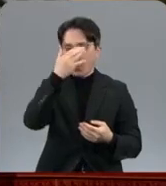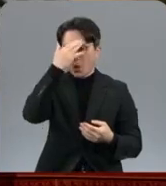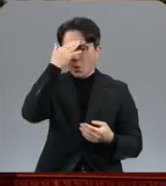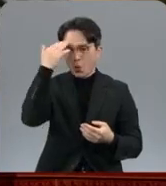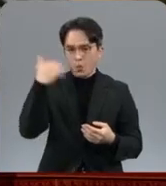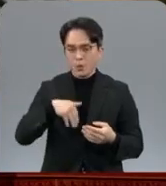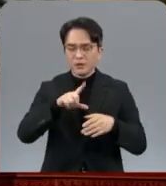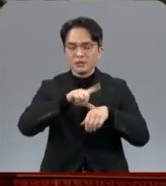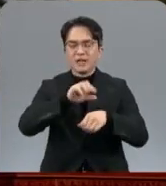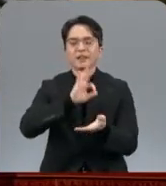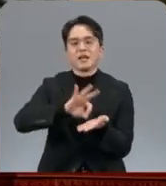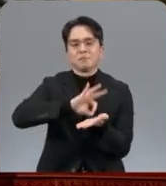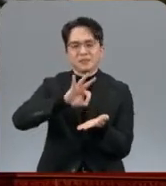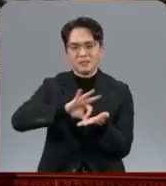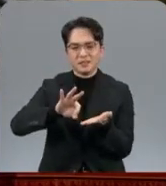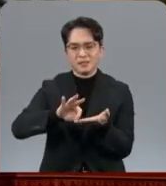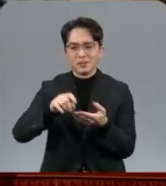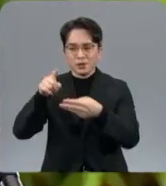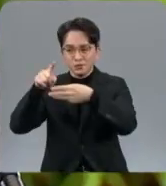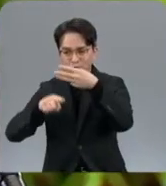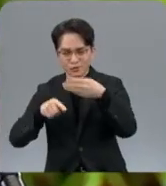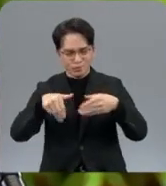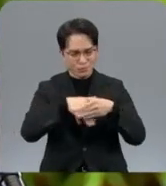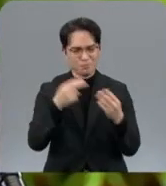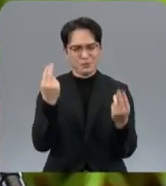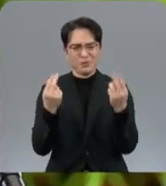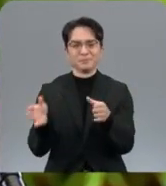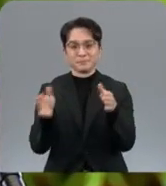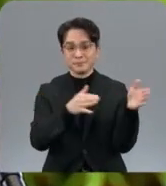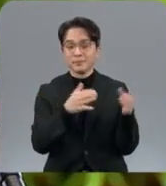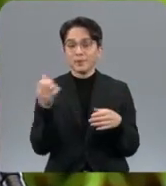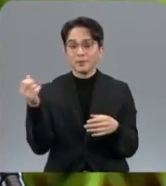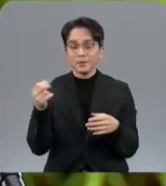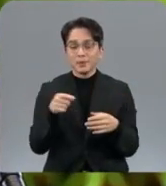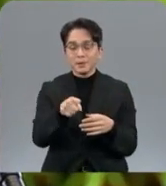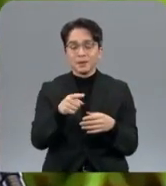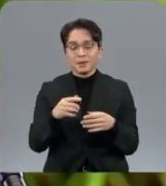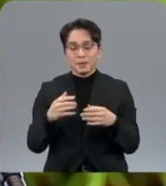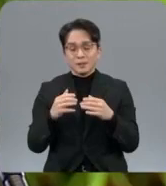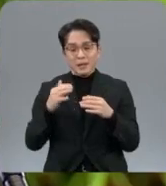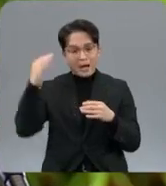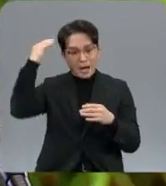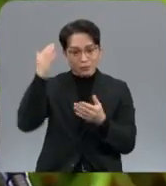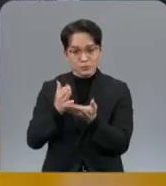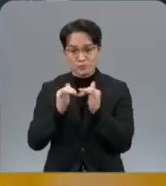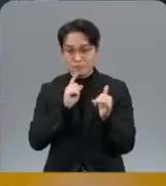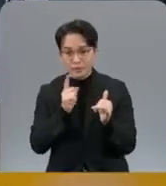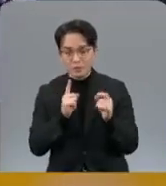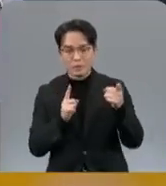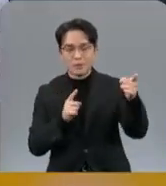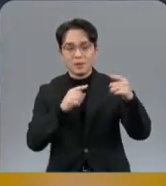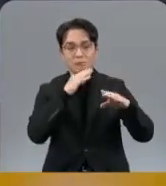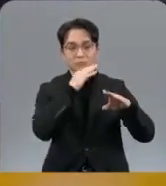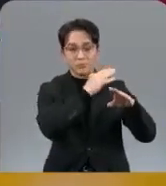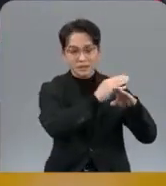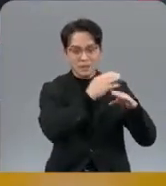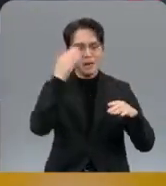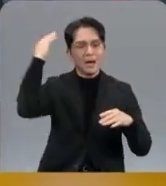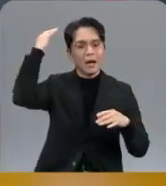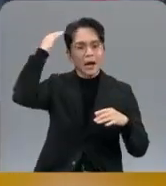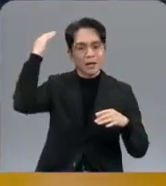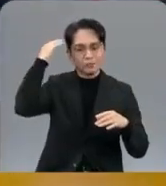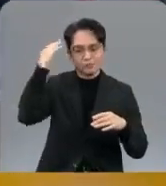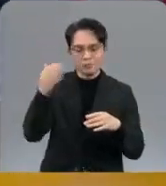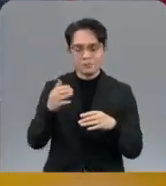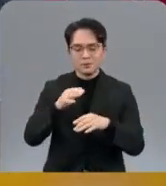事力量，韩半岛局势岌岌可危都是尹锡悦总统的功劳。专家分析指出，这是为了激化韩